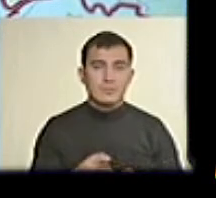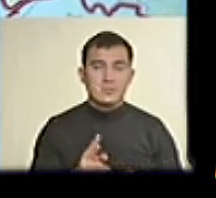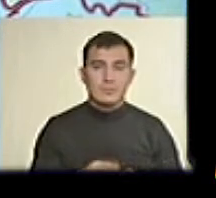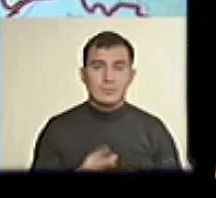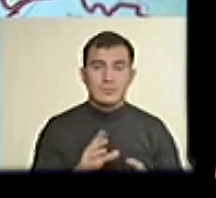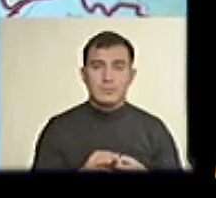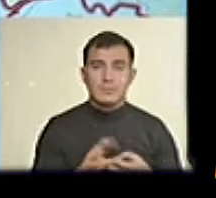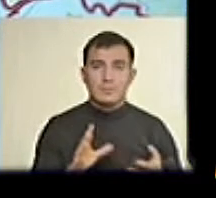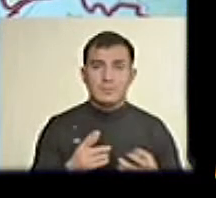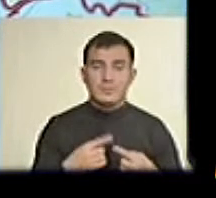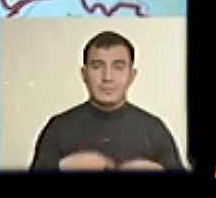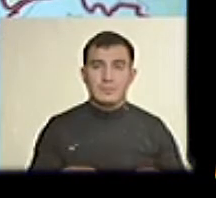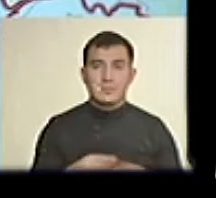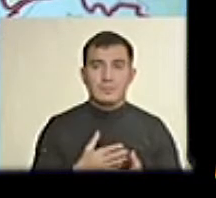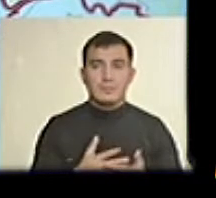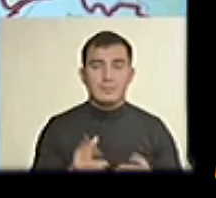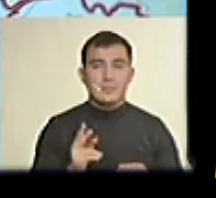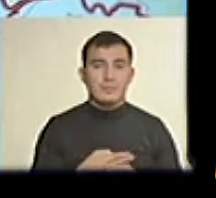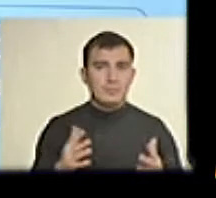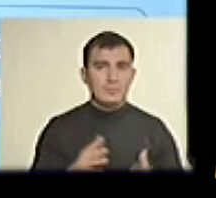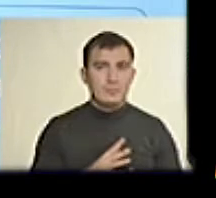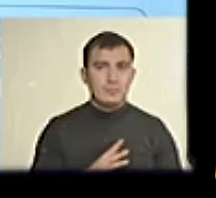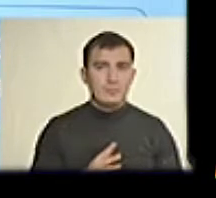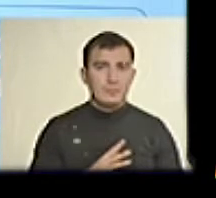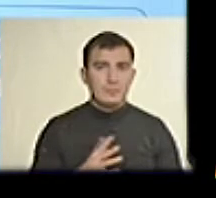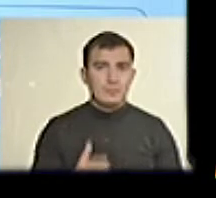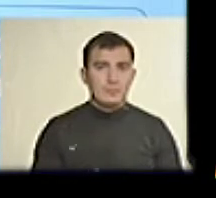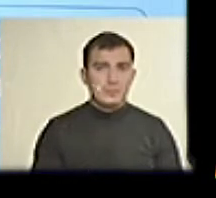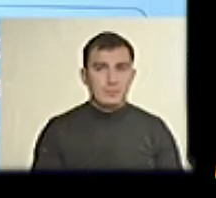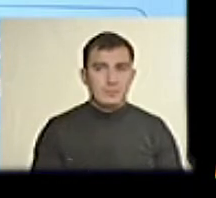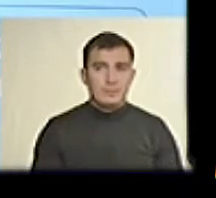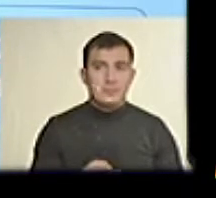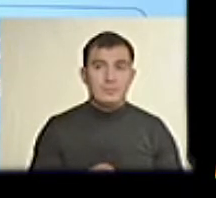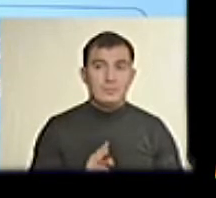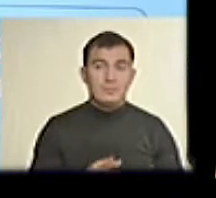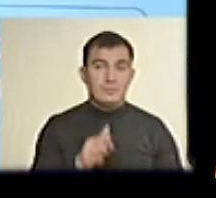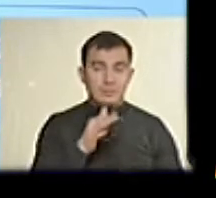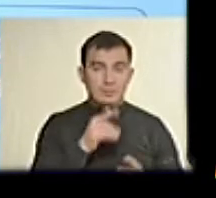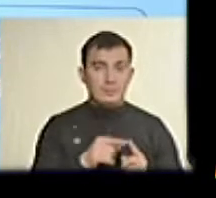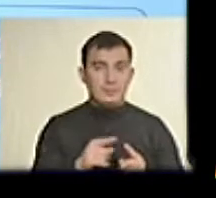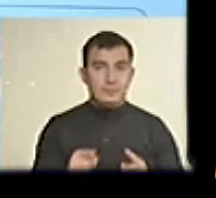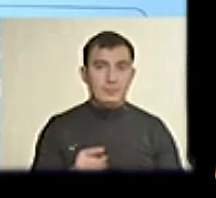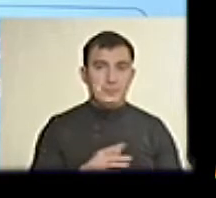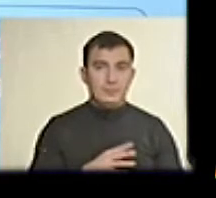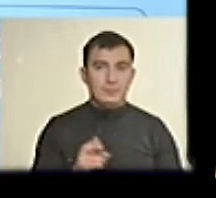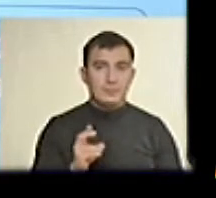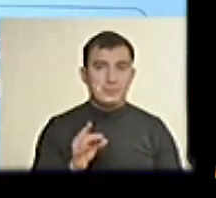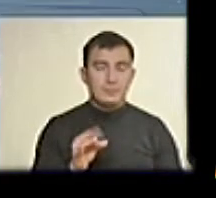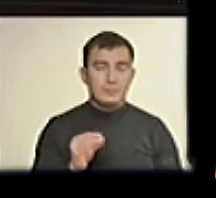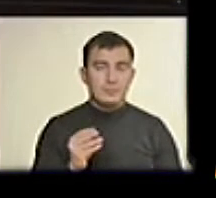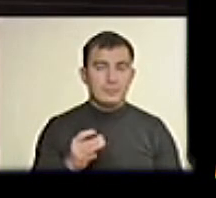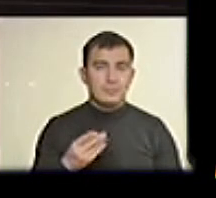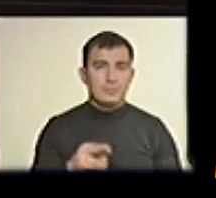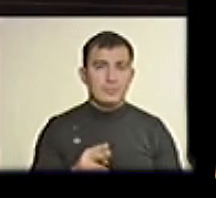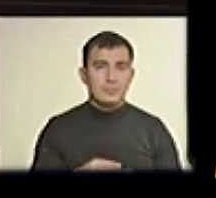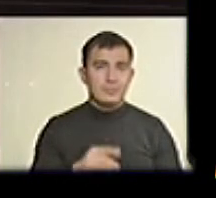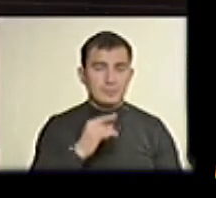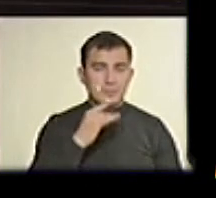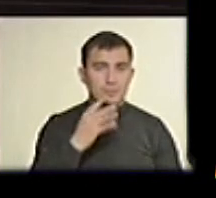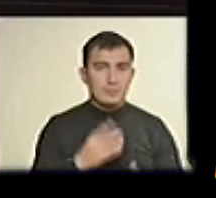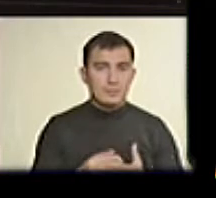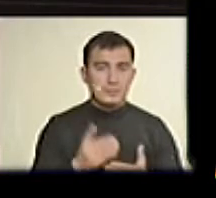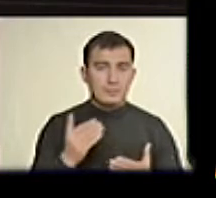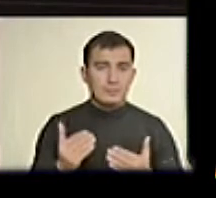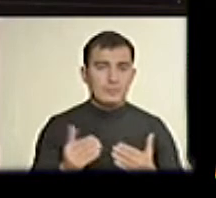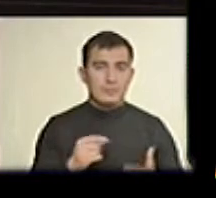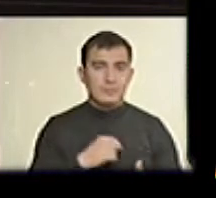mustamlakalardan quruq qolish ehtimoli yuqori edi. Mana shunday bir sharoitda Buyuk Britaniya va Rossiyaning